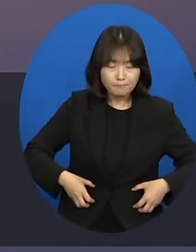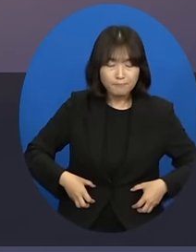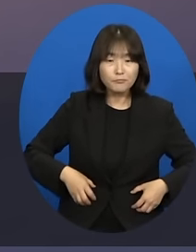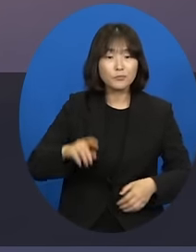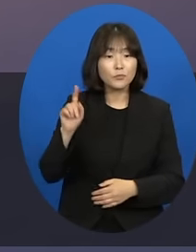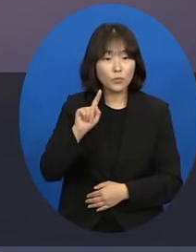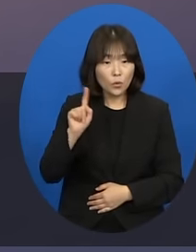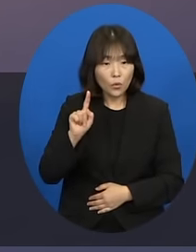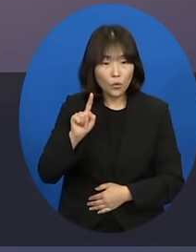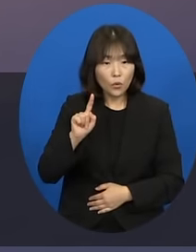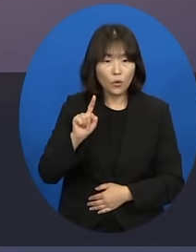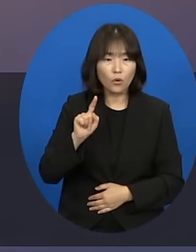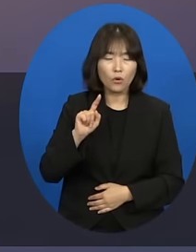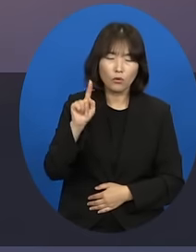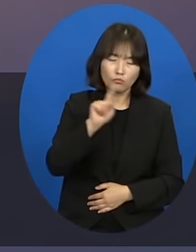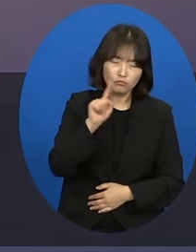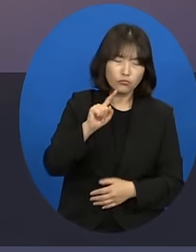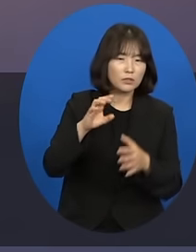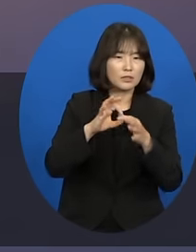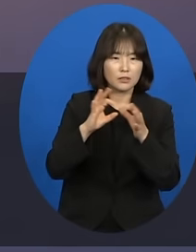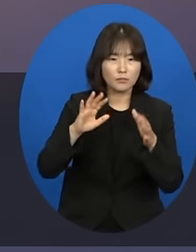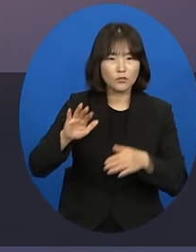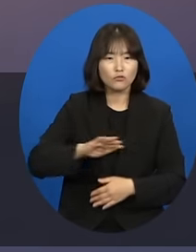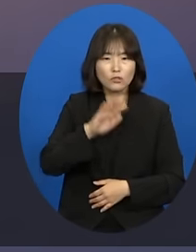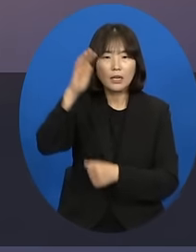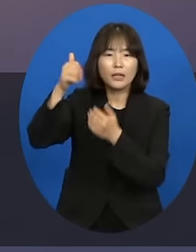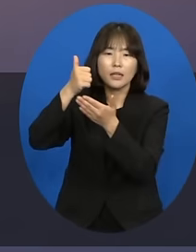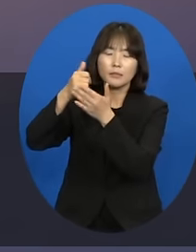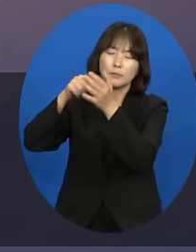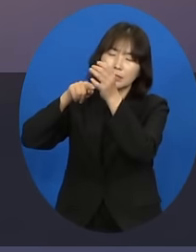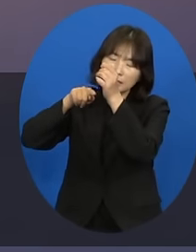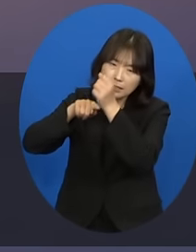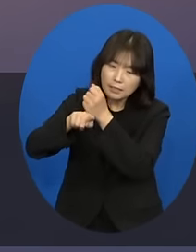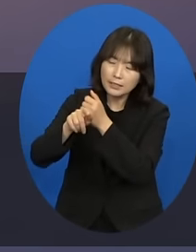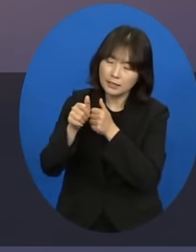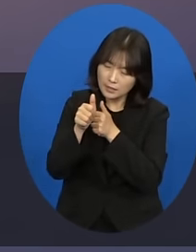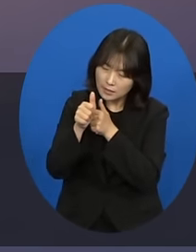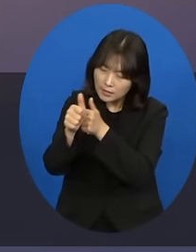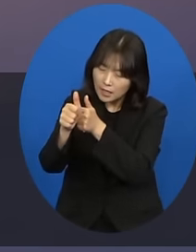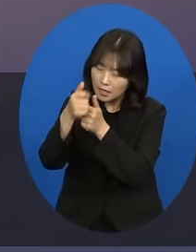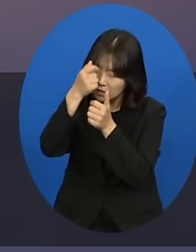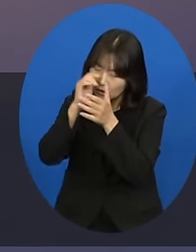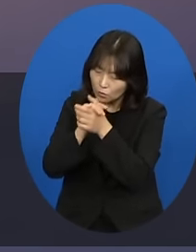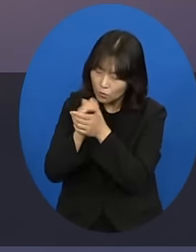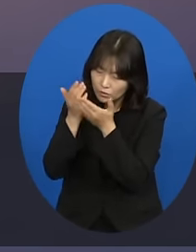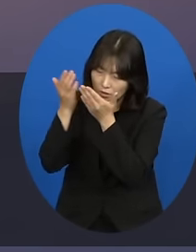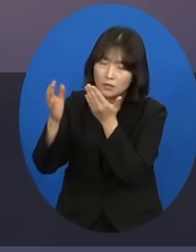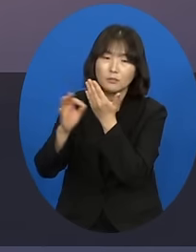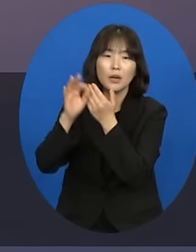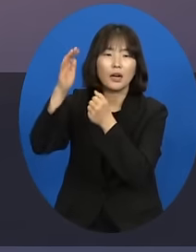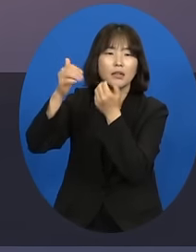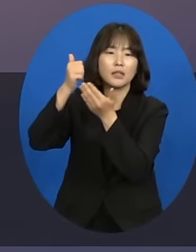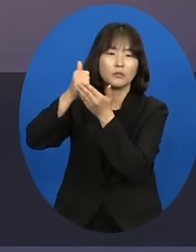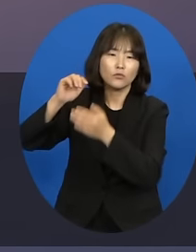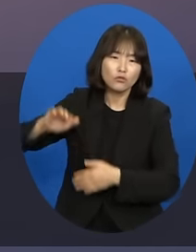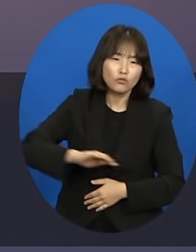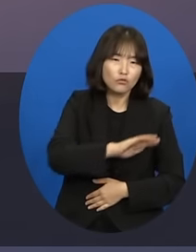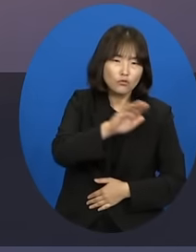이것이니 곧 무엇이든지 우리가 하나님을 뜻을 따라 구하면 하나님의 우리의